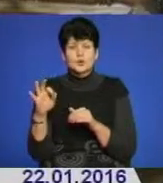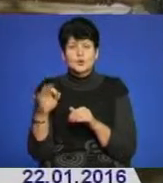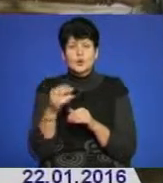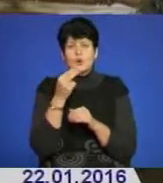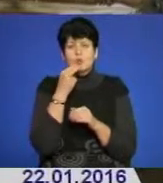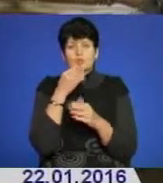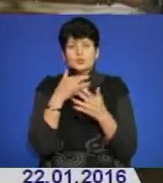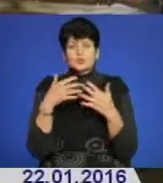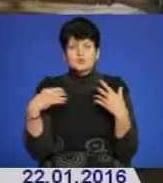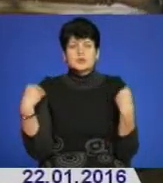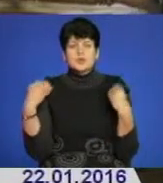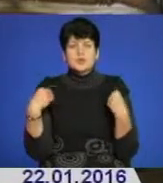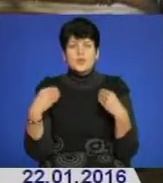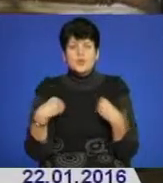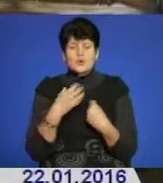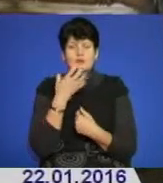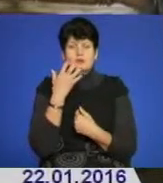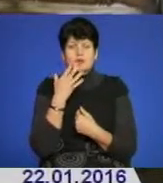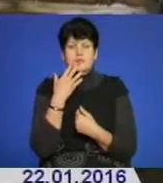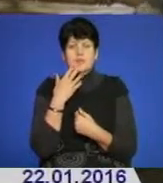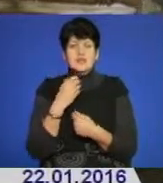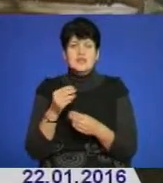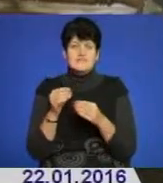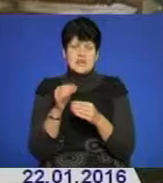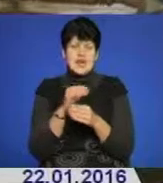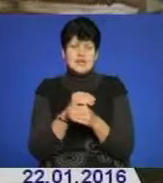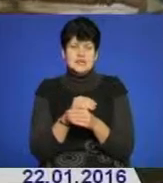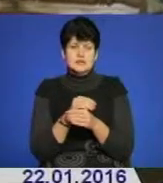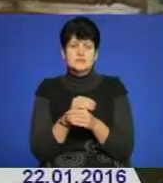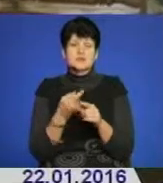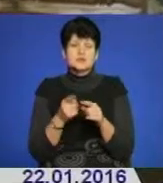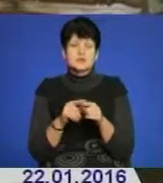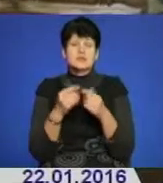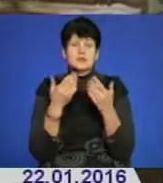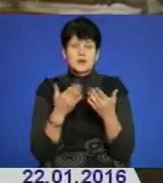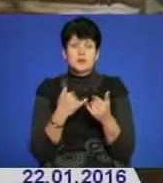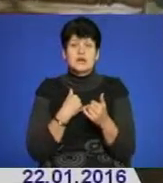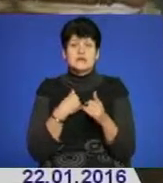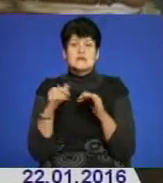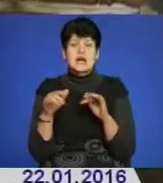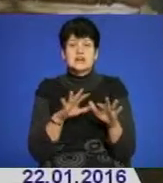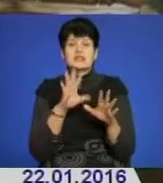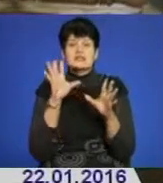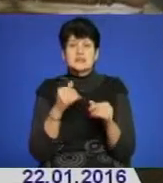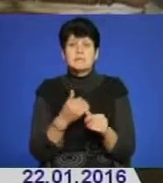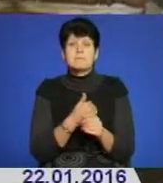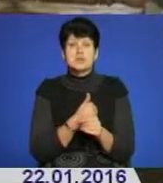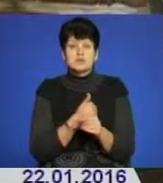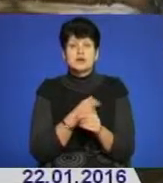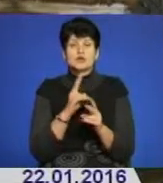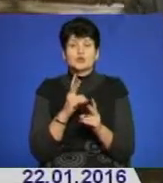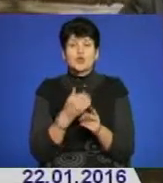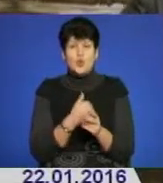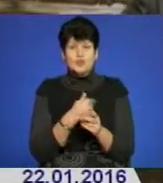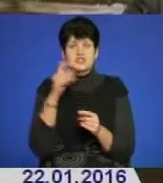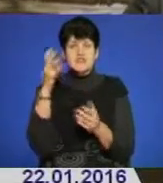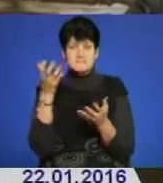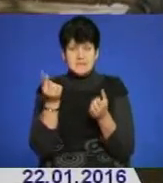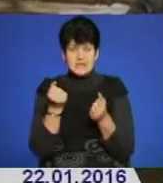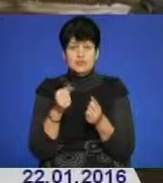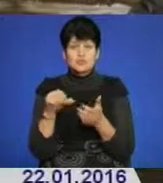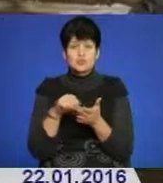харчування, одягу, теплу, ну і вареників. От така в нас проходить акція. Всіх бажаючих, хто має, хоче прийняти